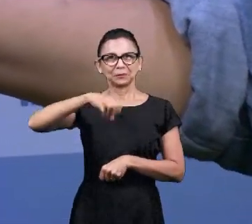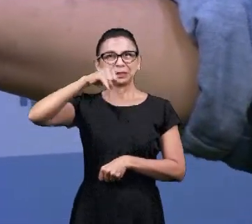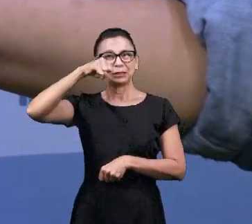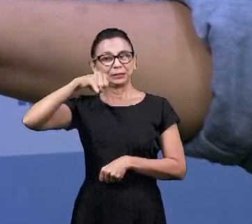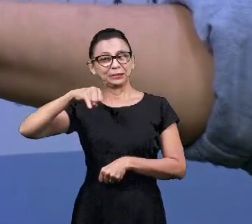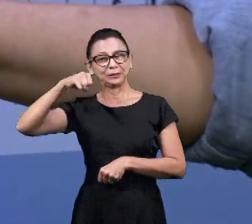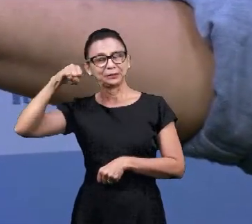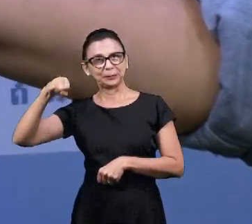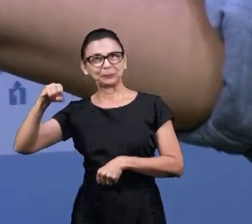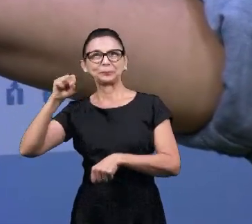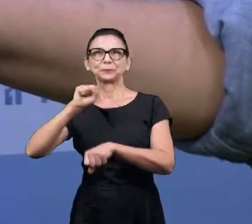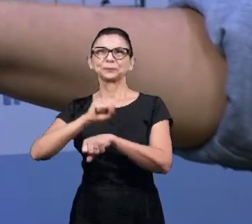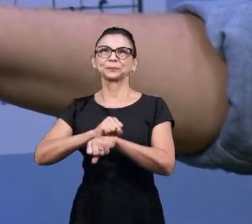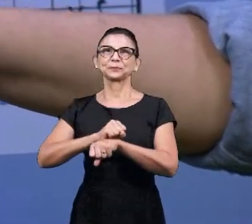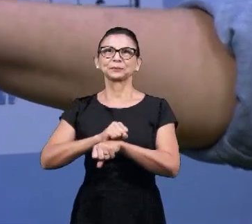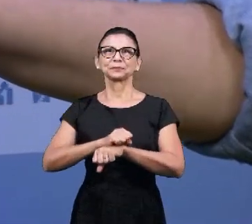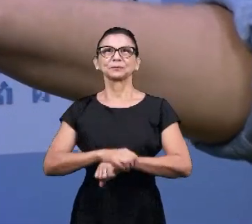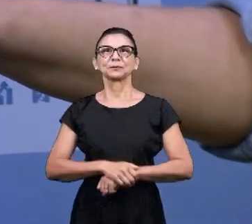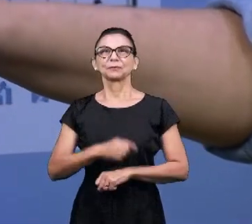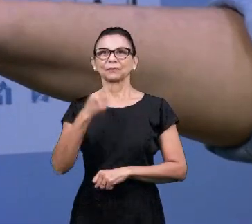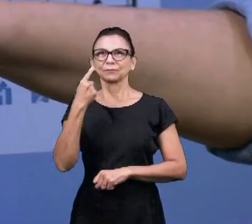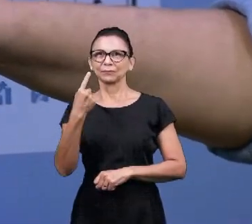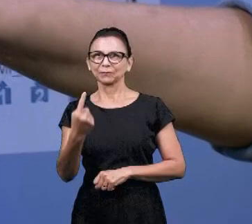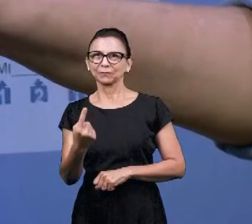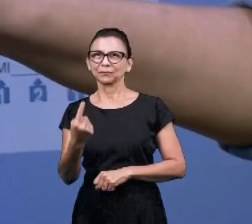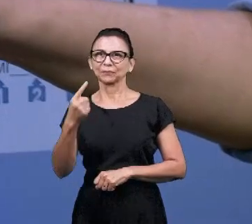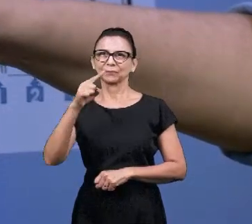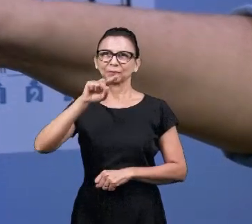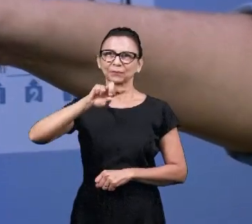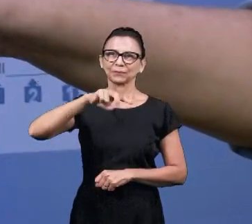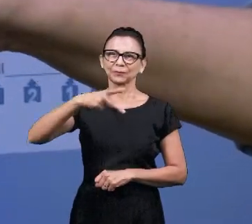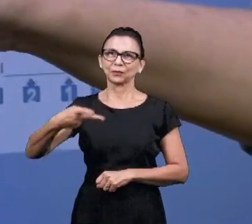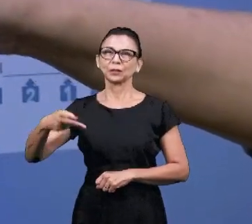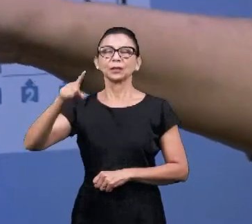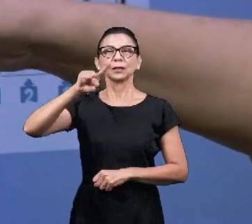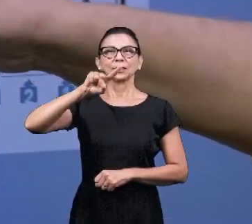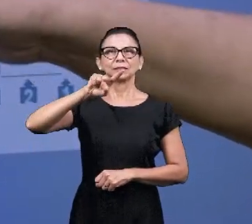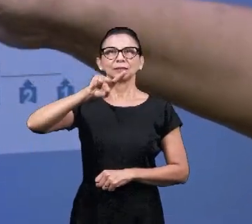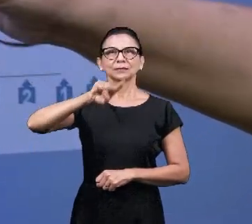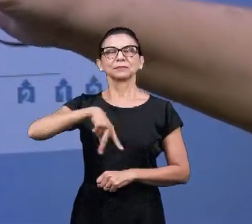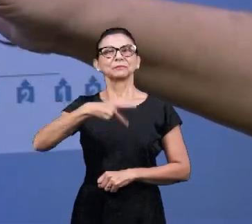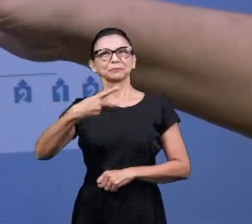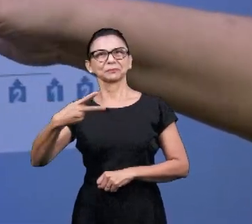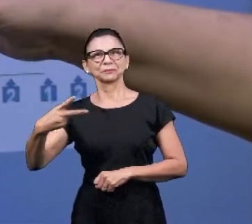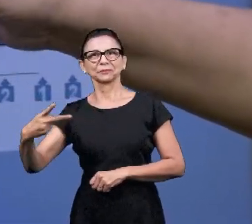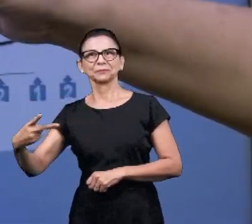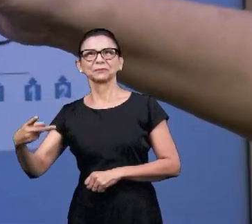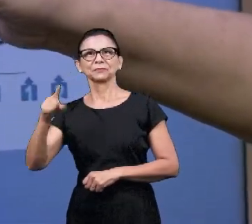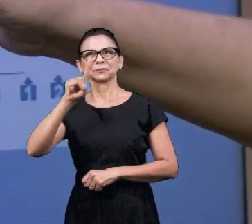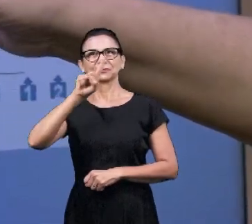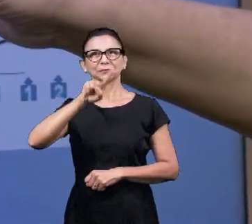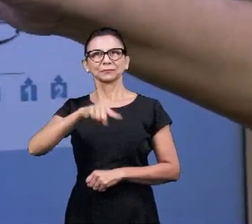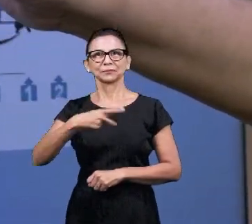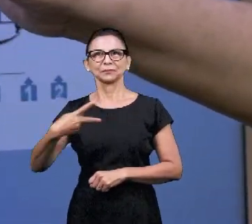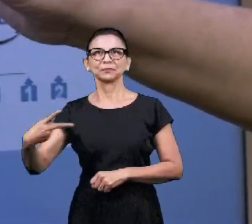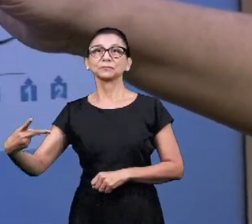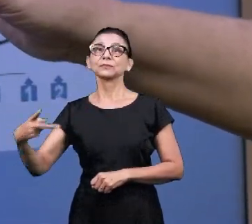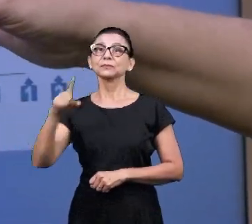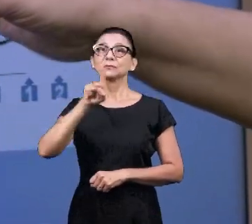Mi, pausa. 1, 2. 1, 2. 1,